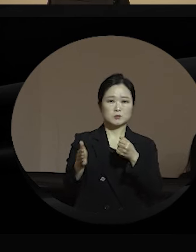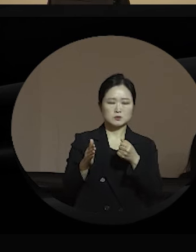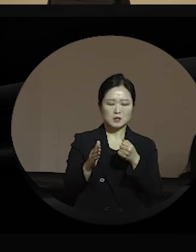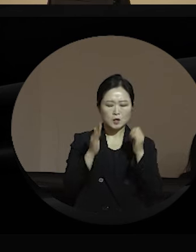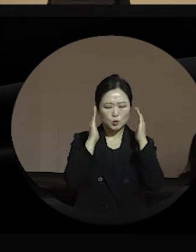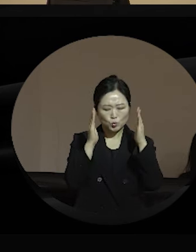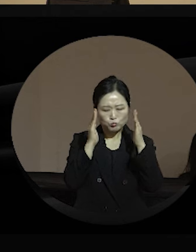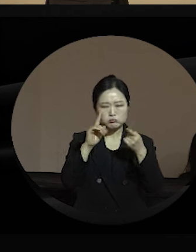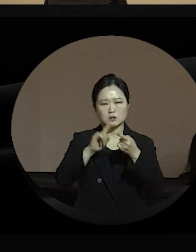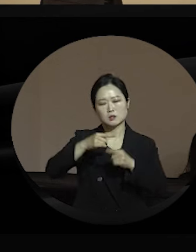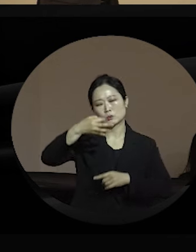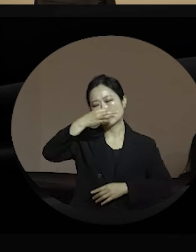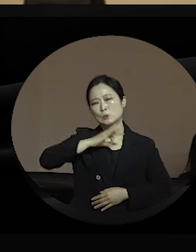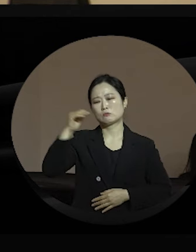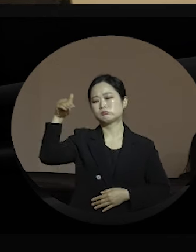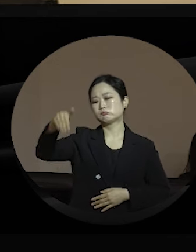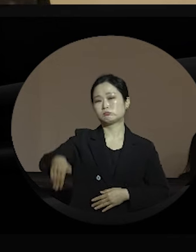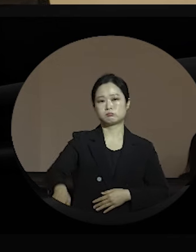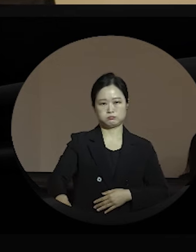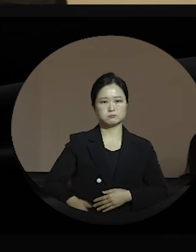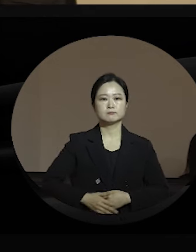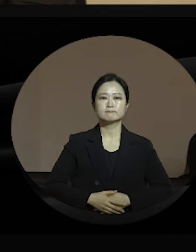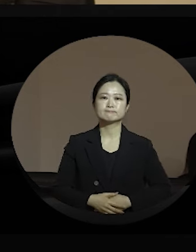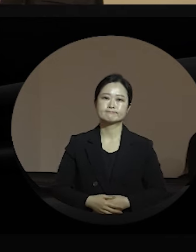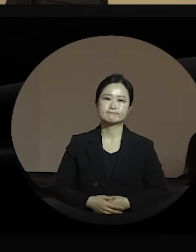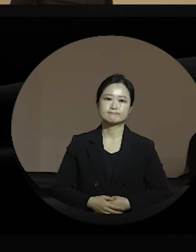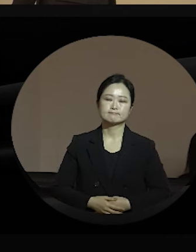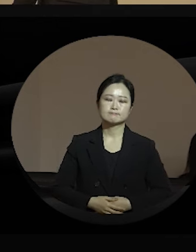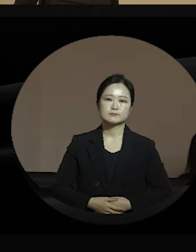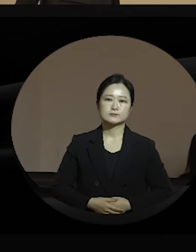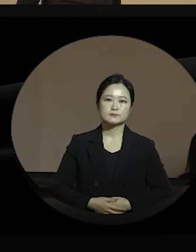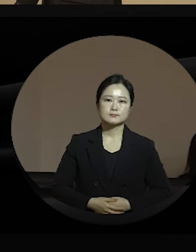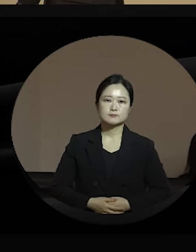효율성이 굉장히 떨어지게 돼 있죠. 떨어질 수밖에 없어요.